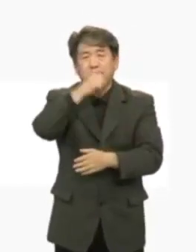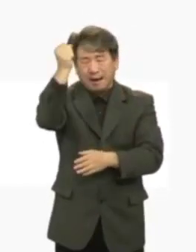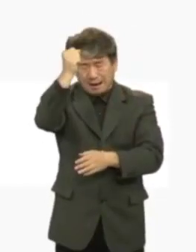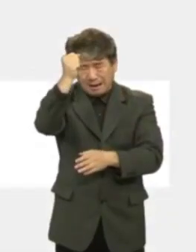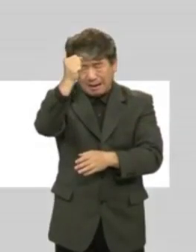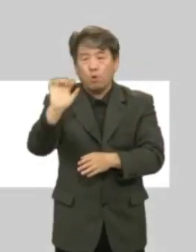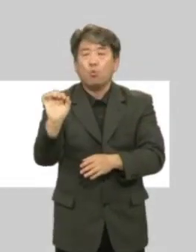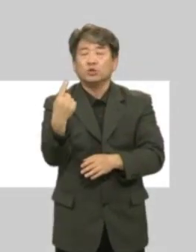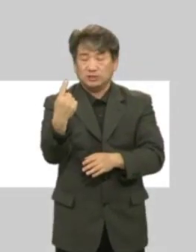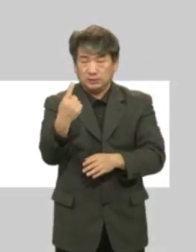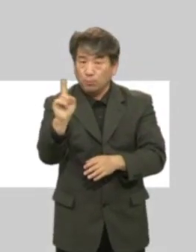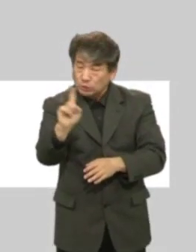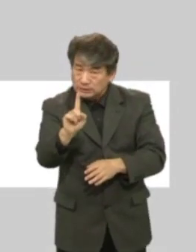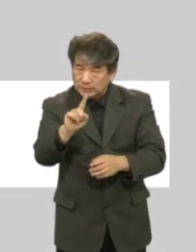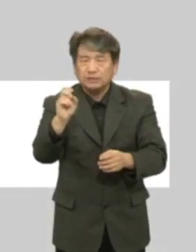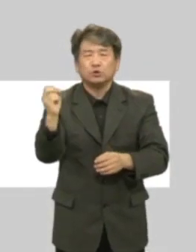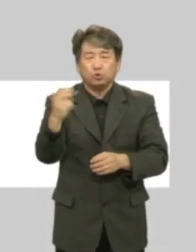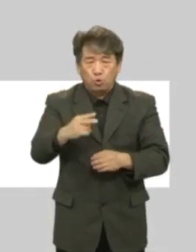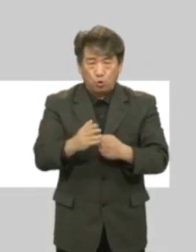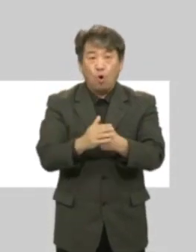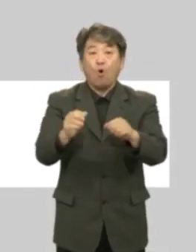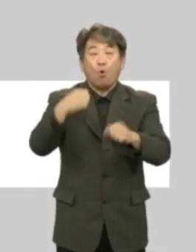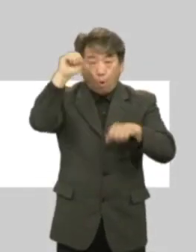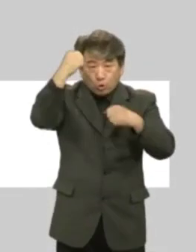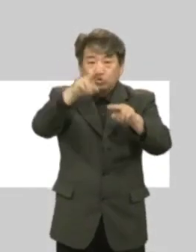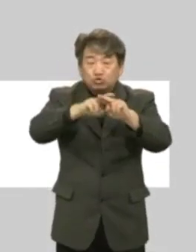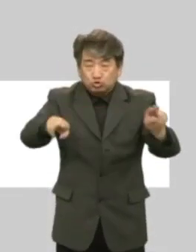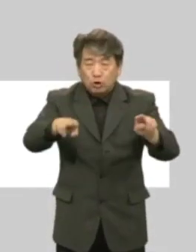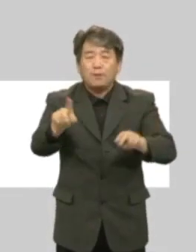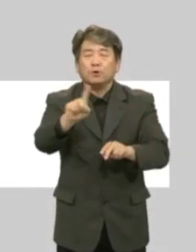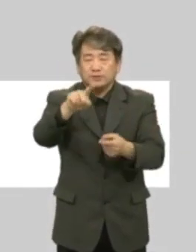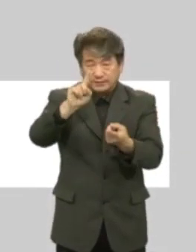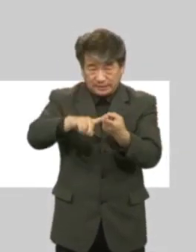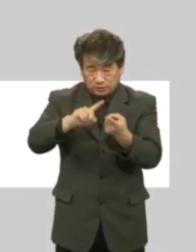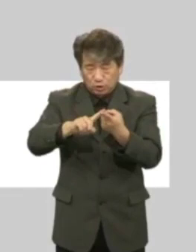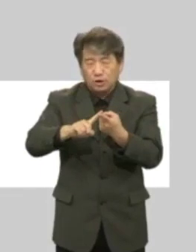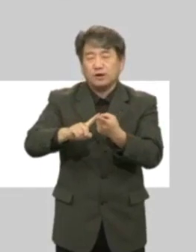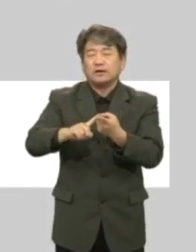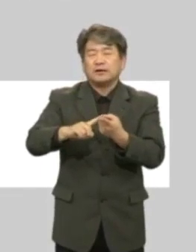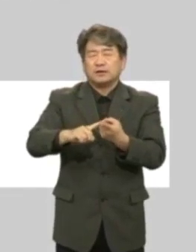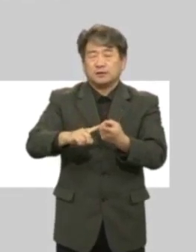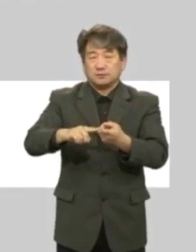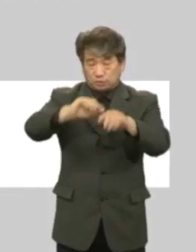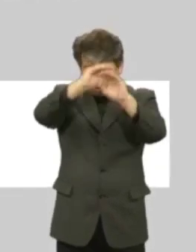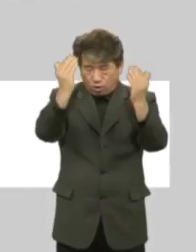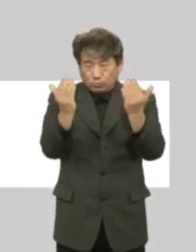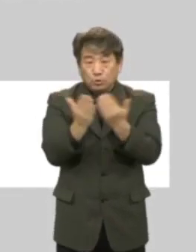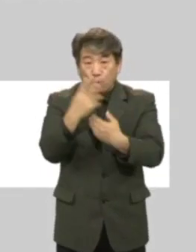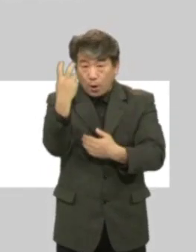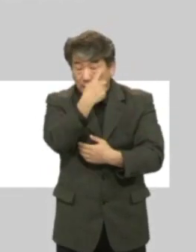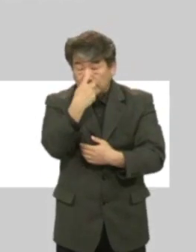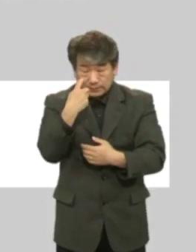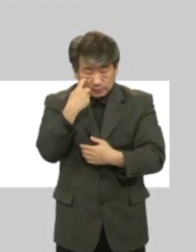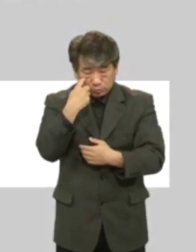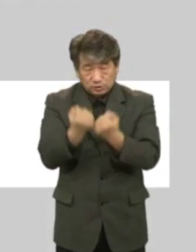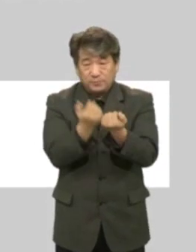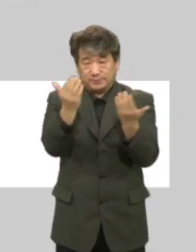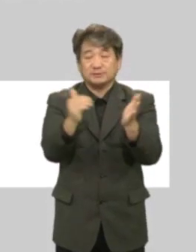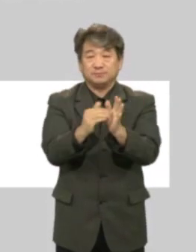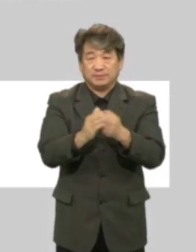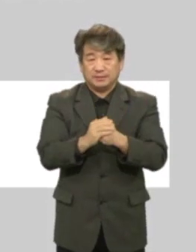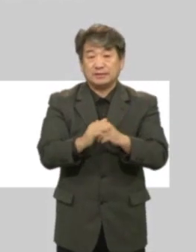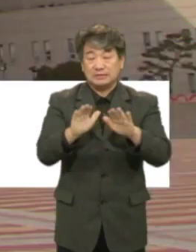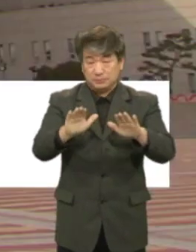선정된 경위와 함께 공연 취소 원인 등 전반적인 사안을 확인할 것이라고 밝혔습니다. 한편 오늘 열린